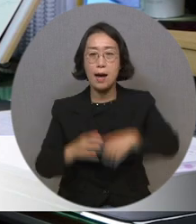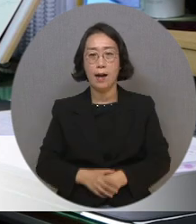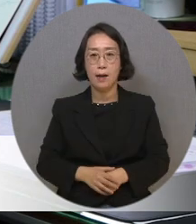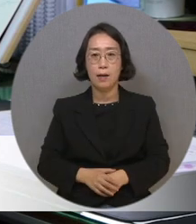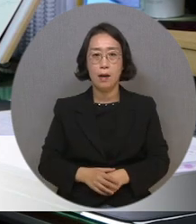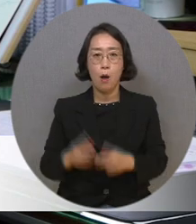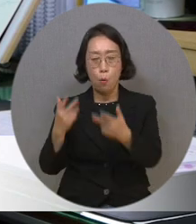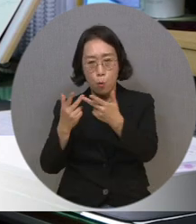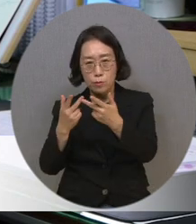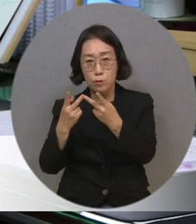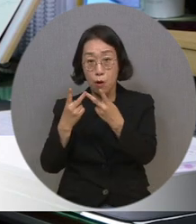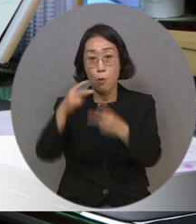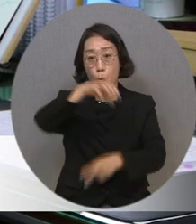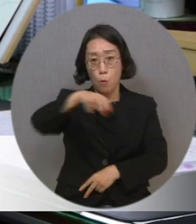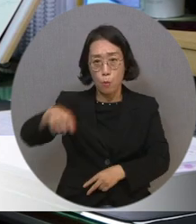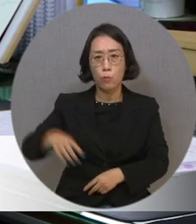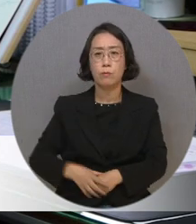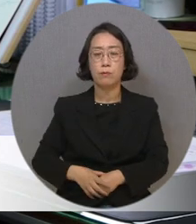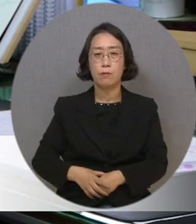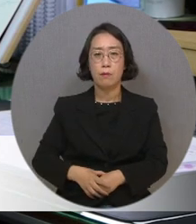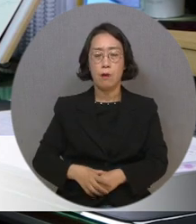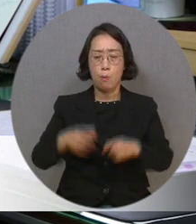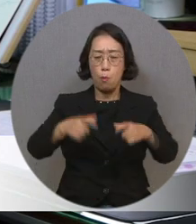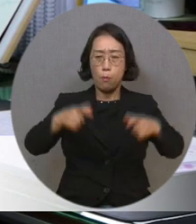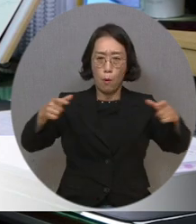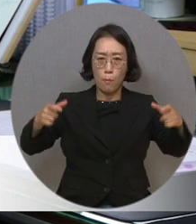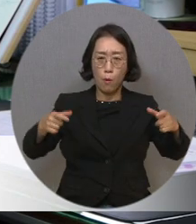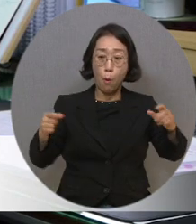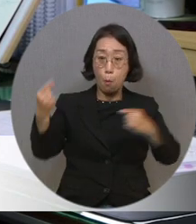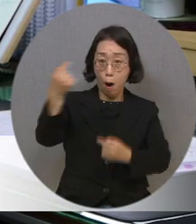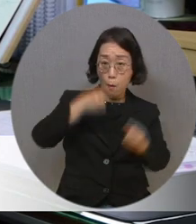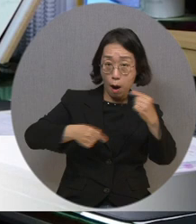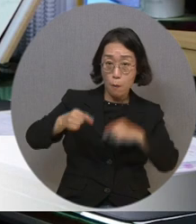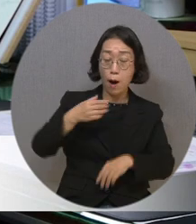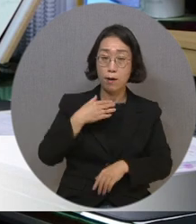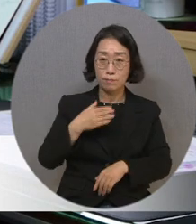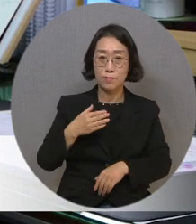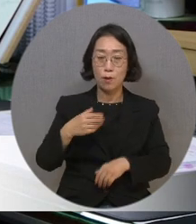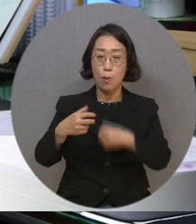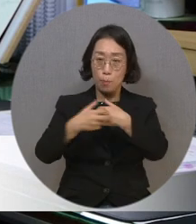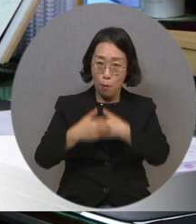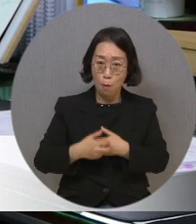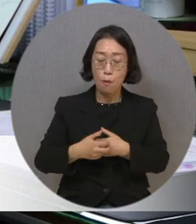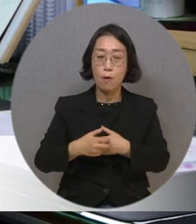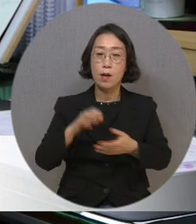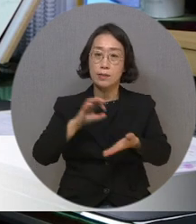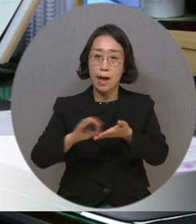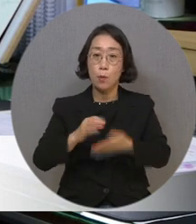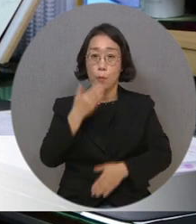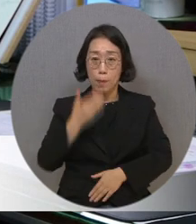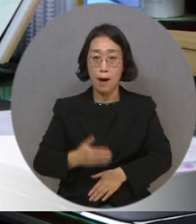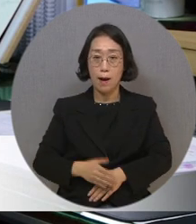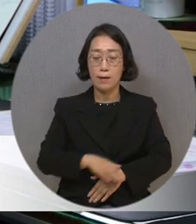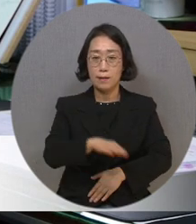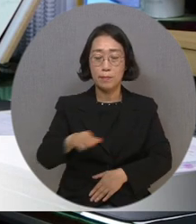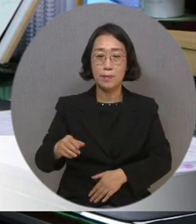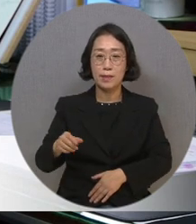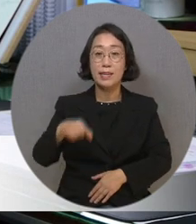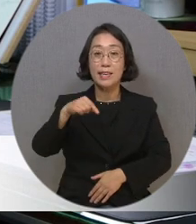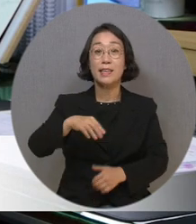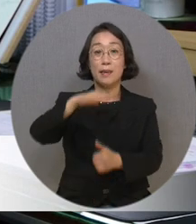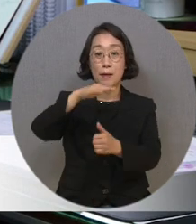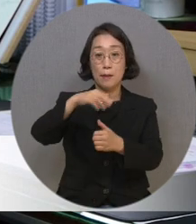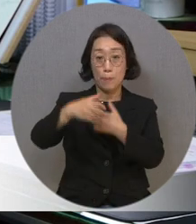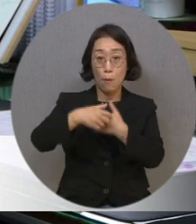등에서도 굉장히 진료를 받을 수 있는 혜택을 누릴 거라고 봅니다. 그래서 이제 달빛 어린이